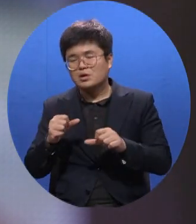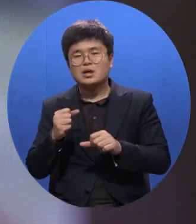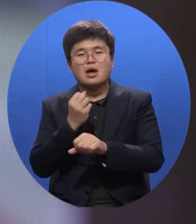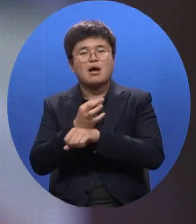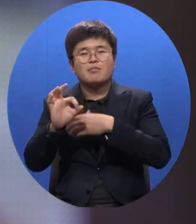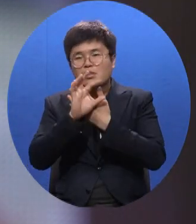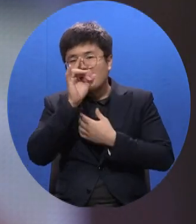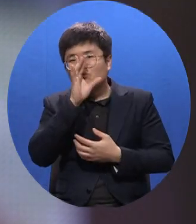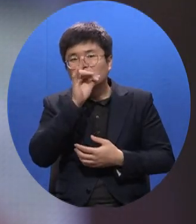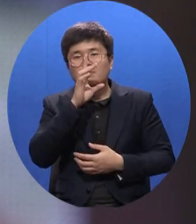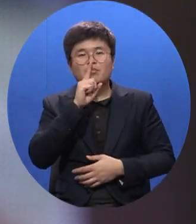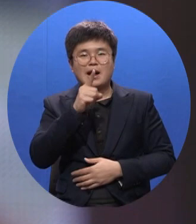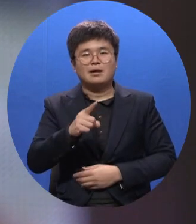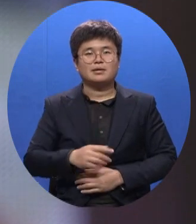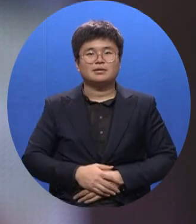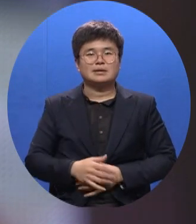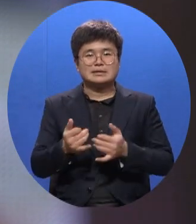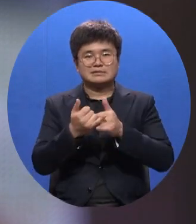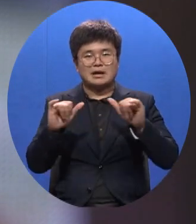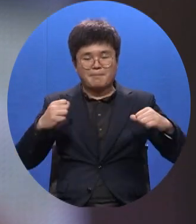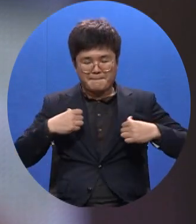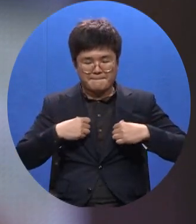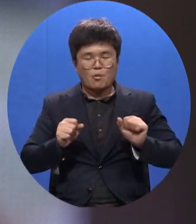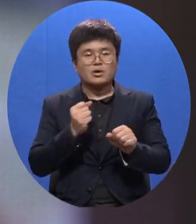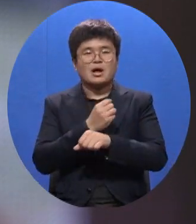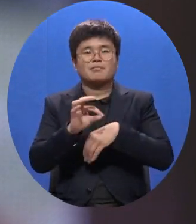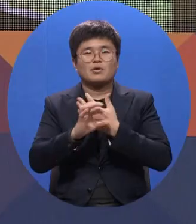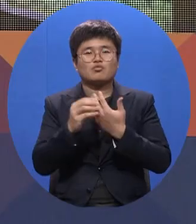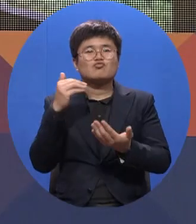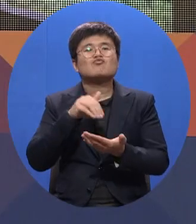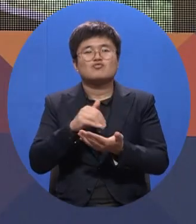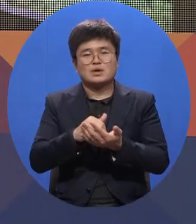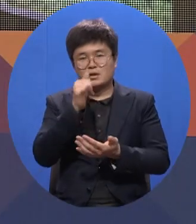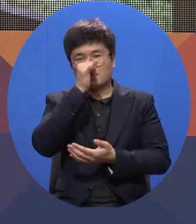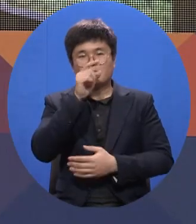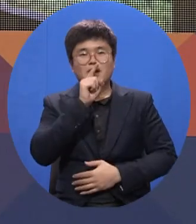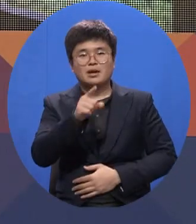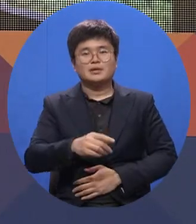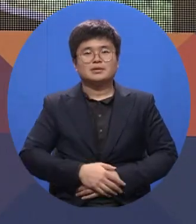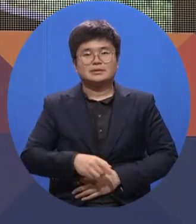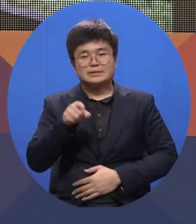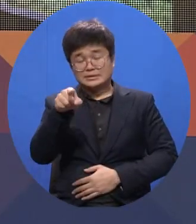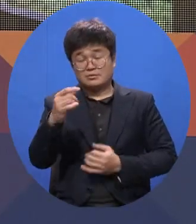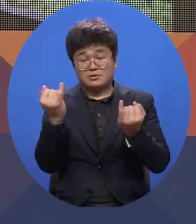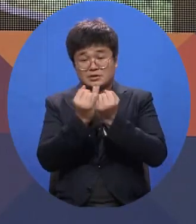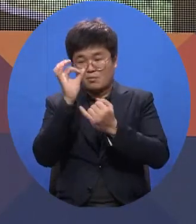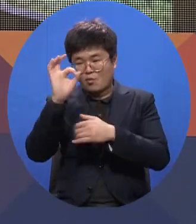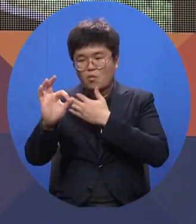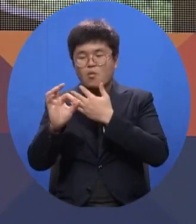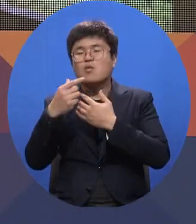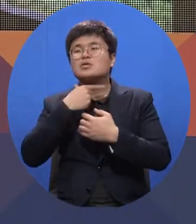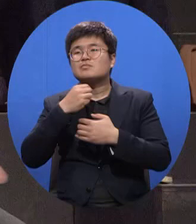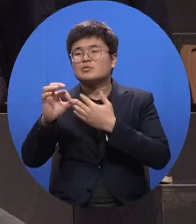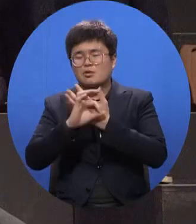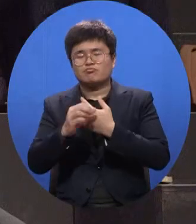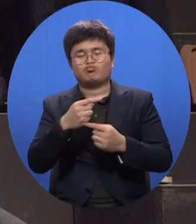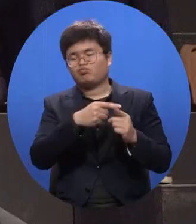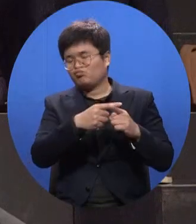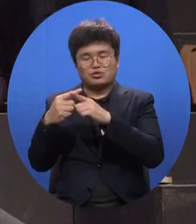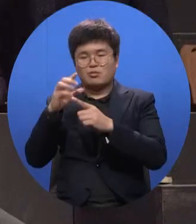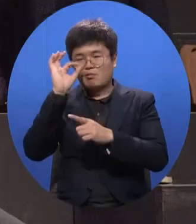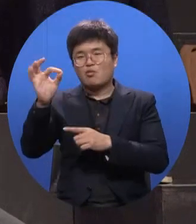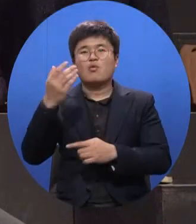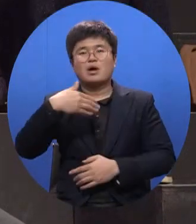안 된데요 사람을 포기하며 구해 텐데요 그러니까 개 여자니 보고싶어요 무조건 보러 가야 된다